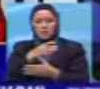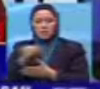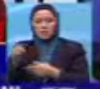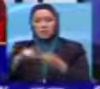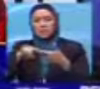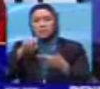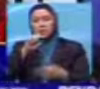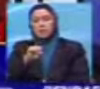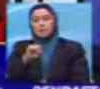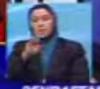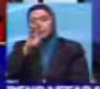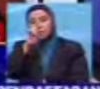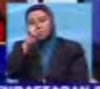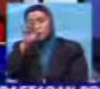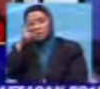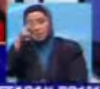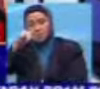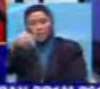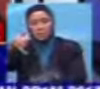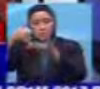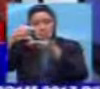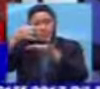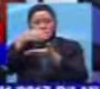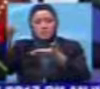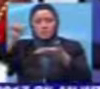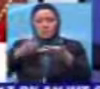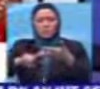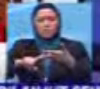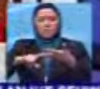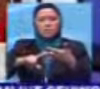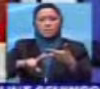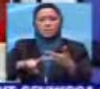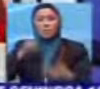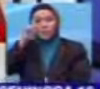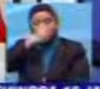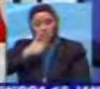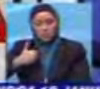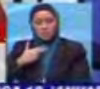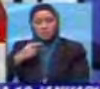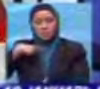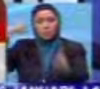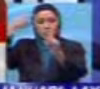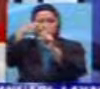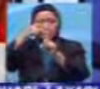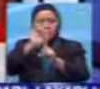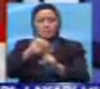Sulaiman Cup and World Championship. And I think is one Indonesia is my target also. And